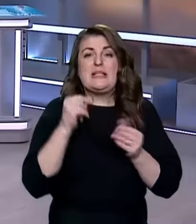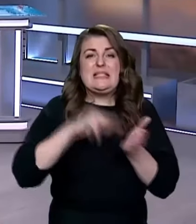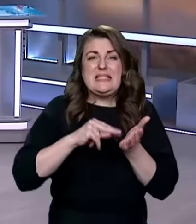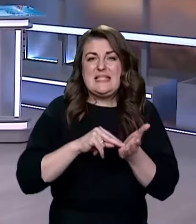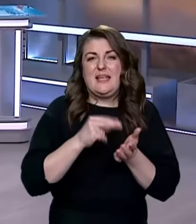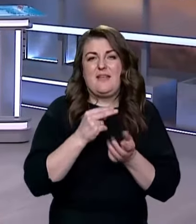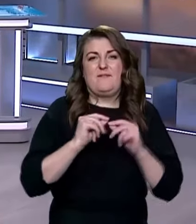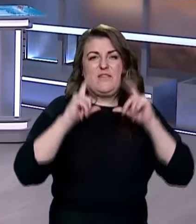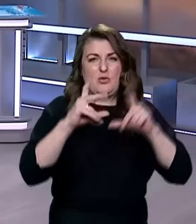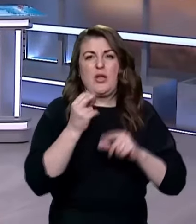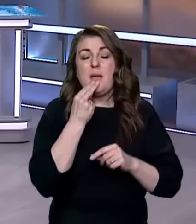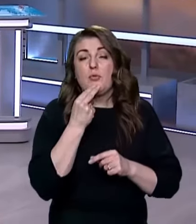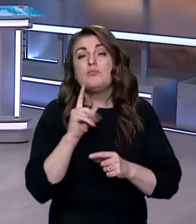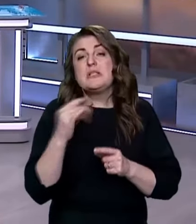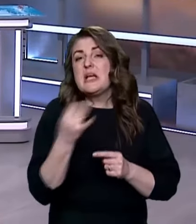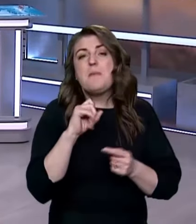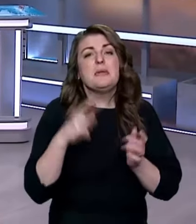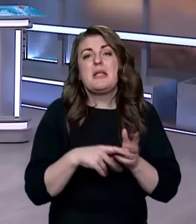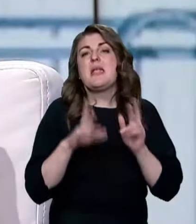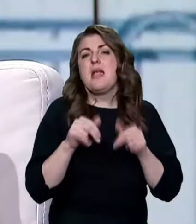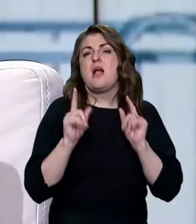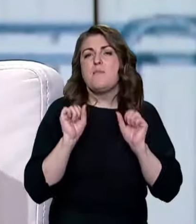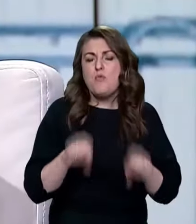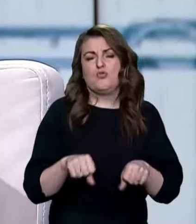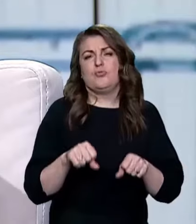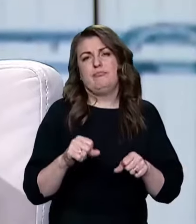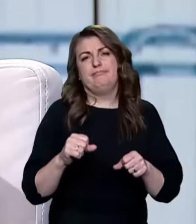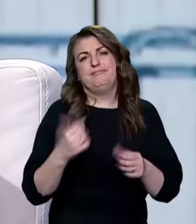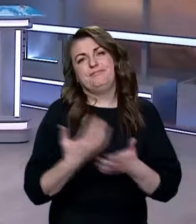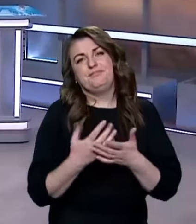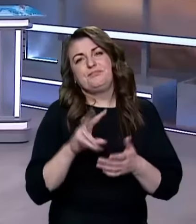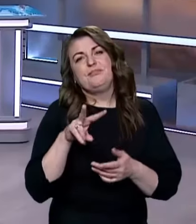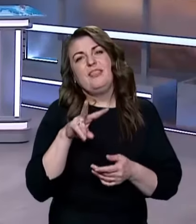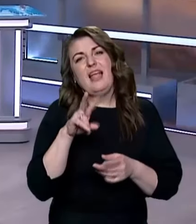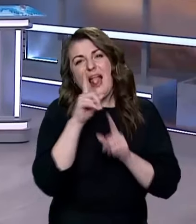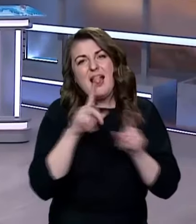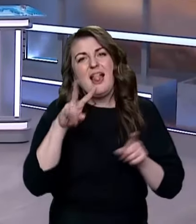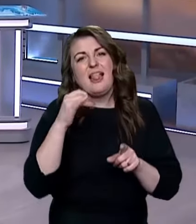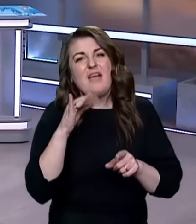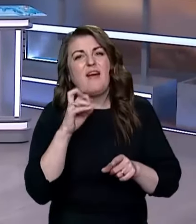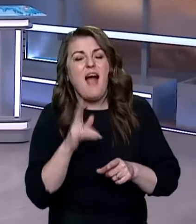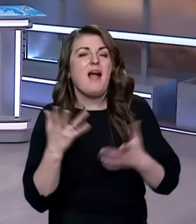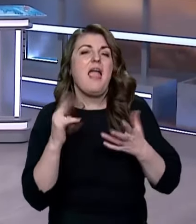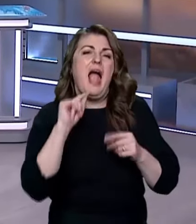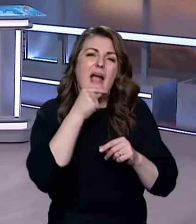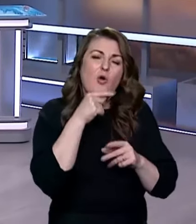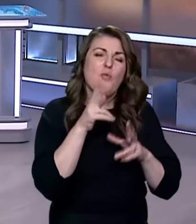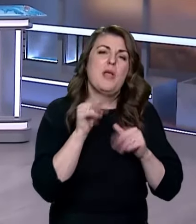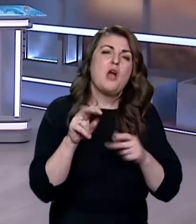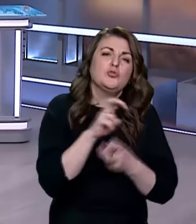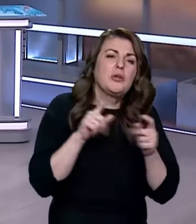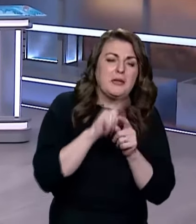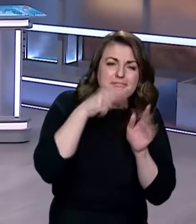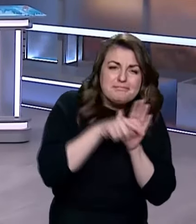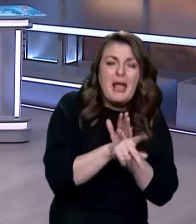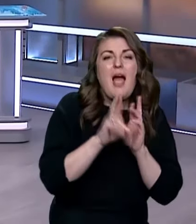на продукти. І от цікаве питання, як можна, якісь лайфхаки, як економити, як тут шукати такі